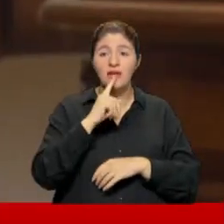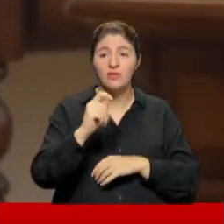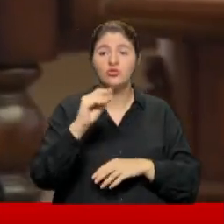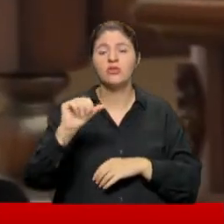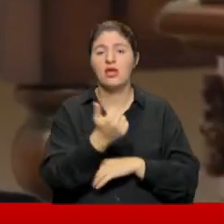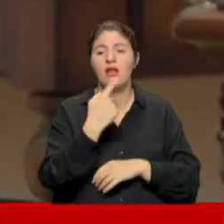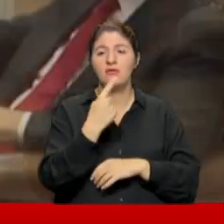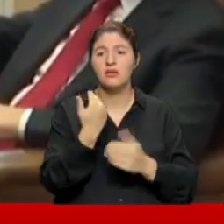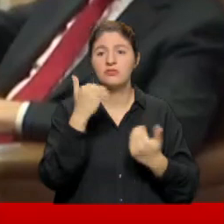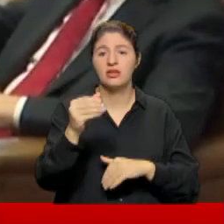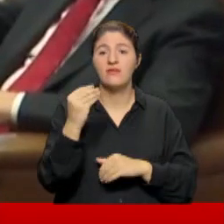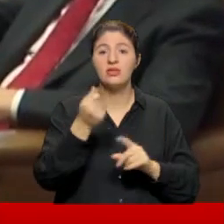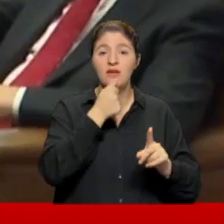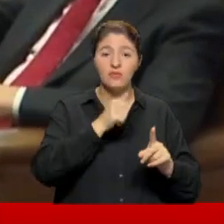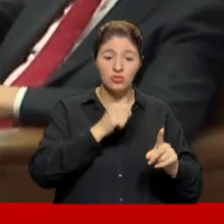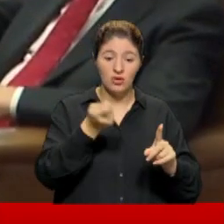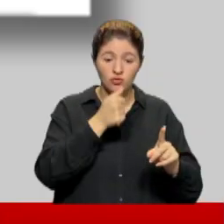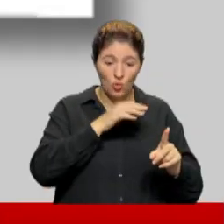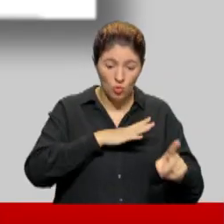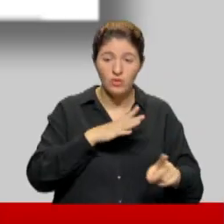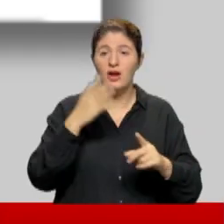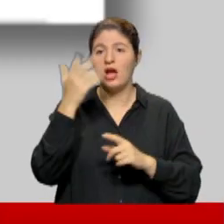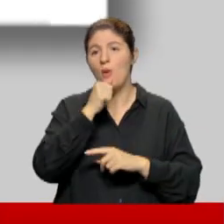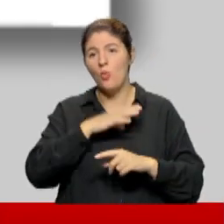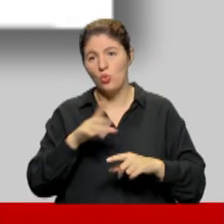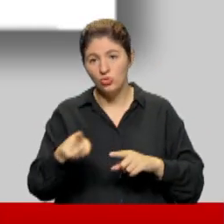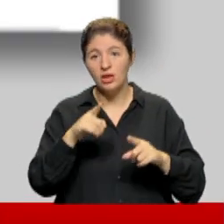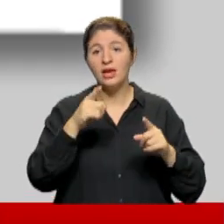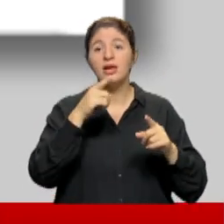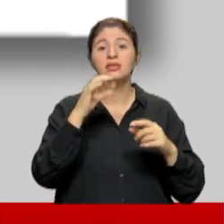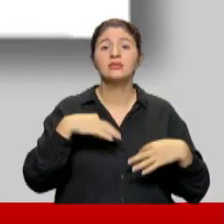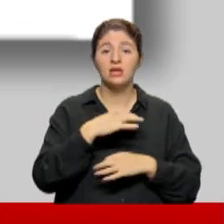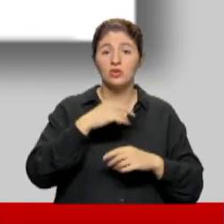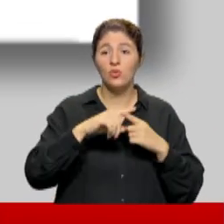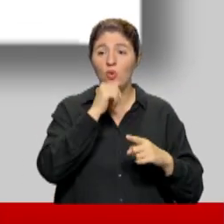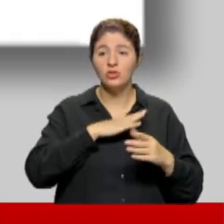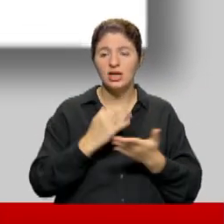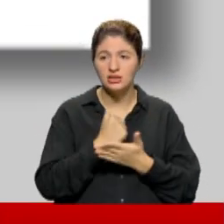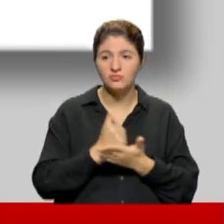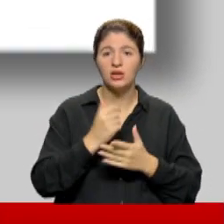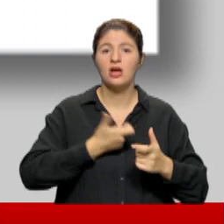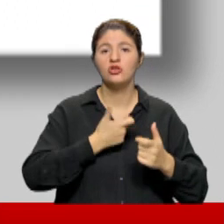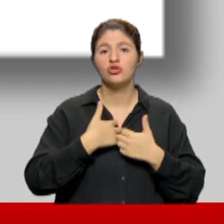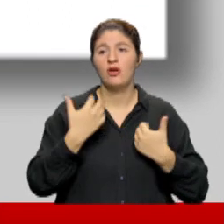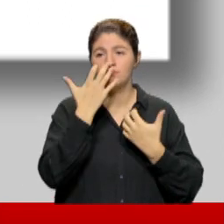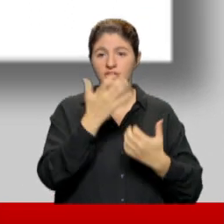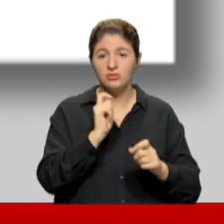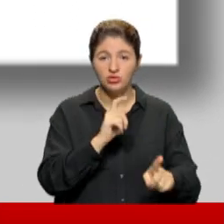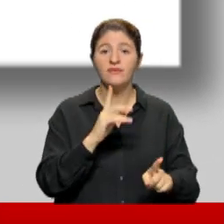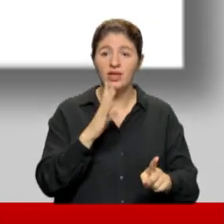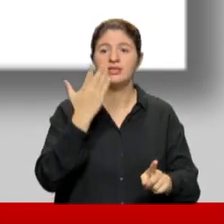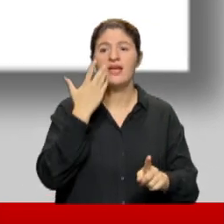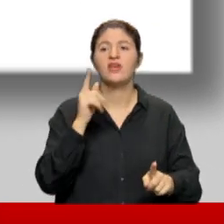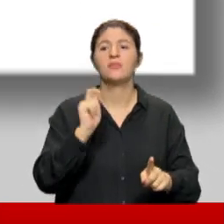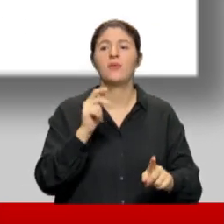kıymetli diyerek destek verdiği Davutoğlu ve karamollaoğlu Sayın Kılıçdaroğlu'nun kazanımları yasal güvence altına alacak ve key